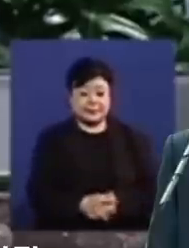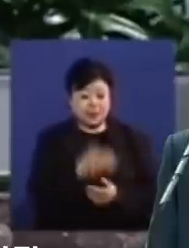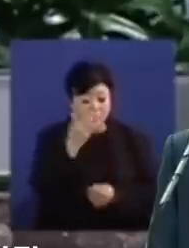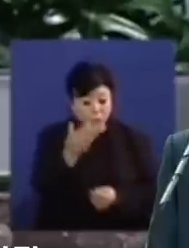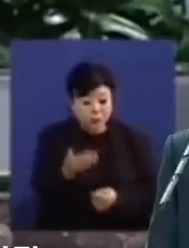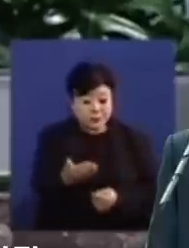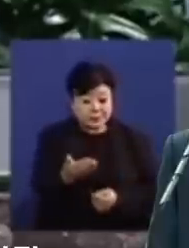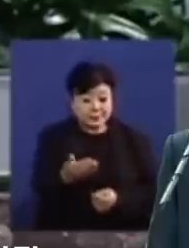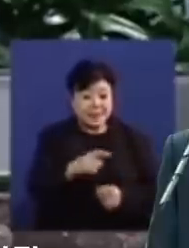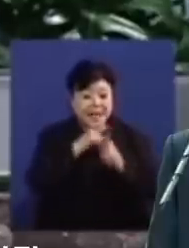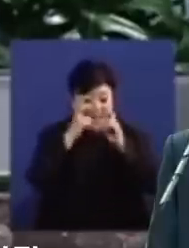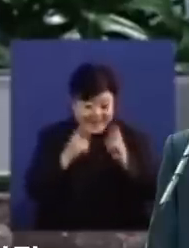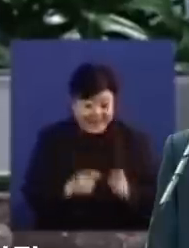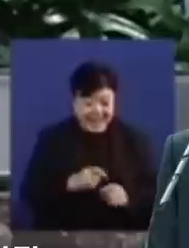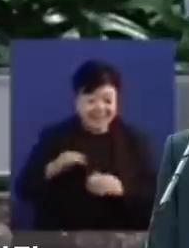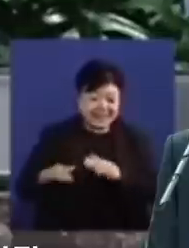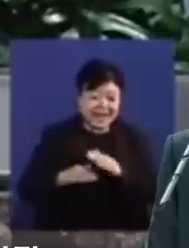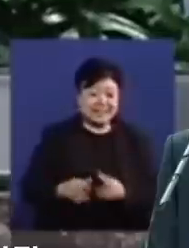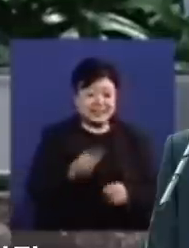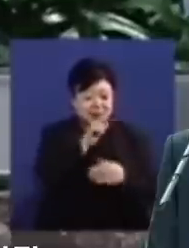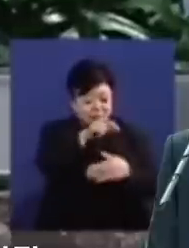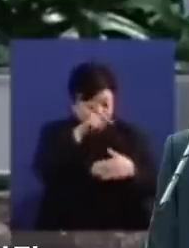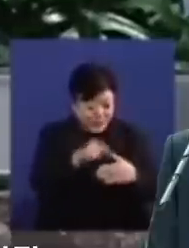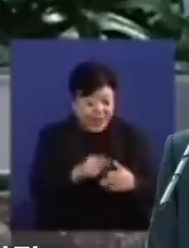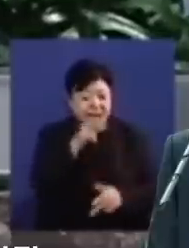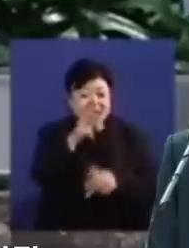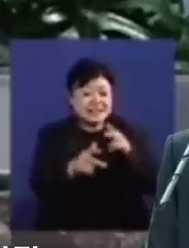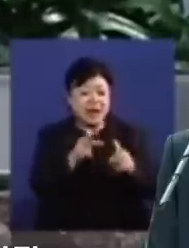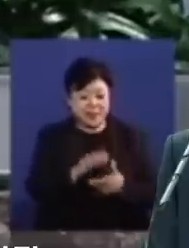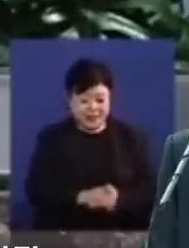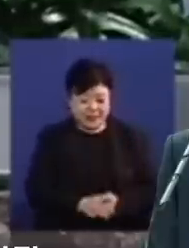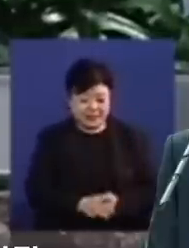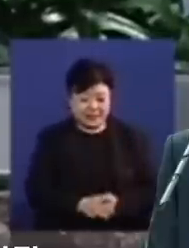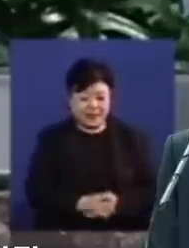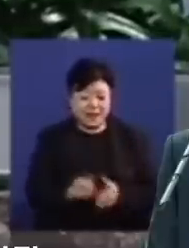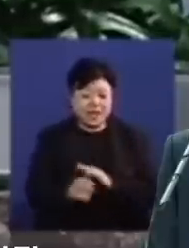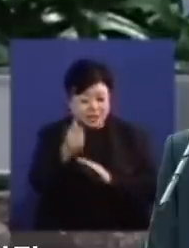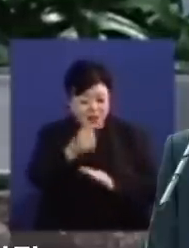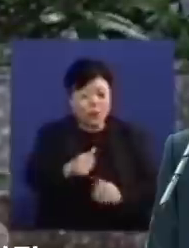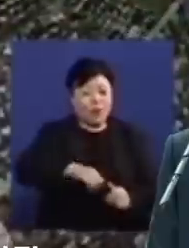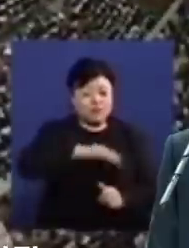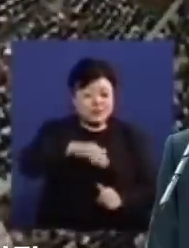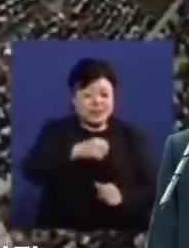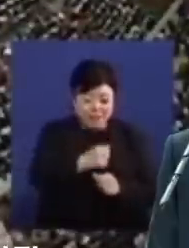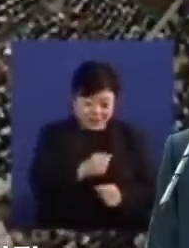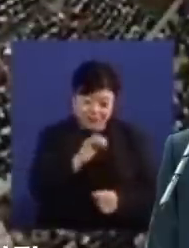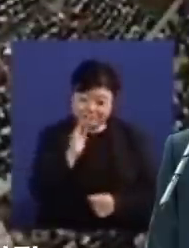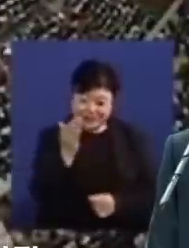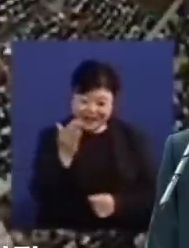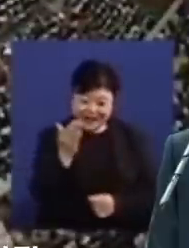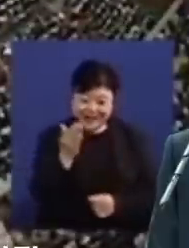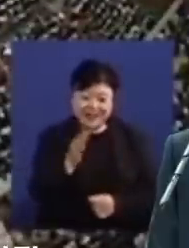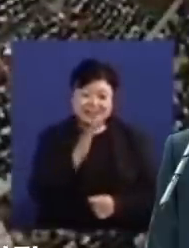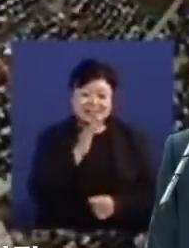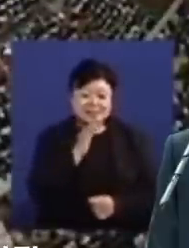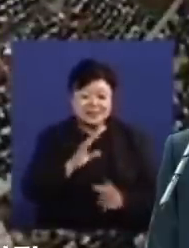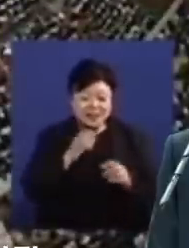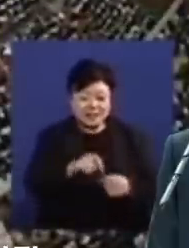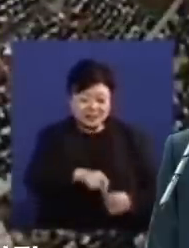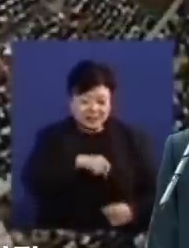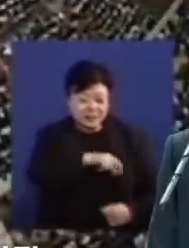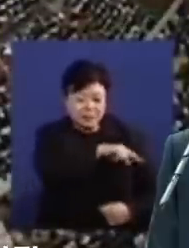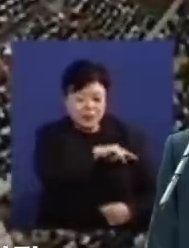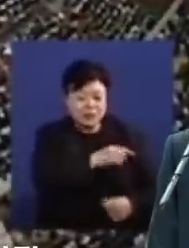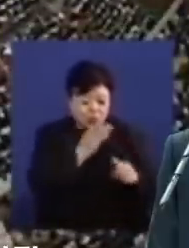여러분 개인과 가정과 생활과 사업과 모든 일에 성공하는 분위기가 만들어져야 되는데, 그것은 그 나라와 그 일을